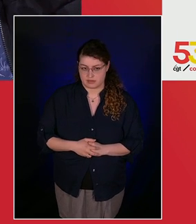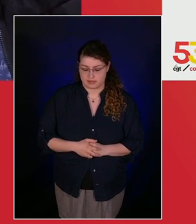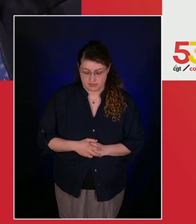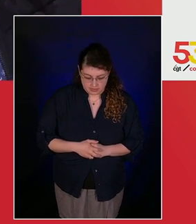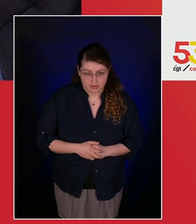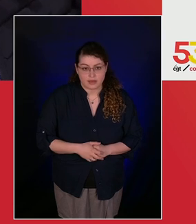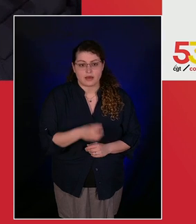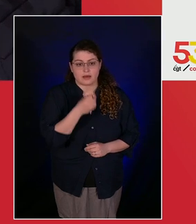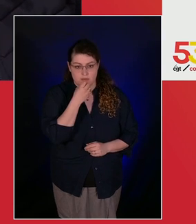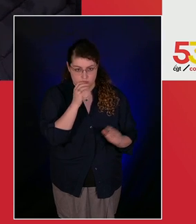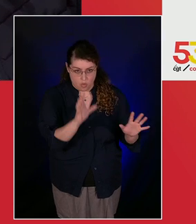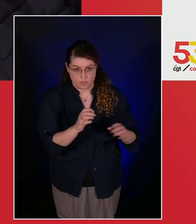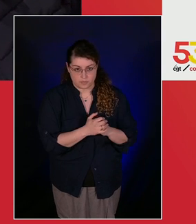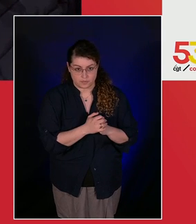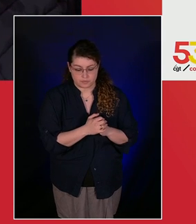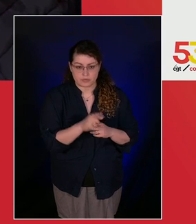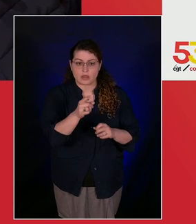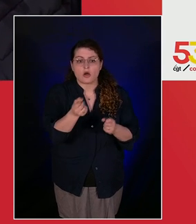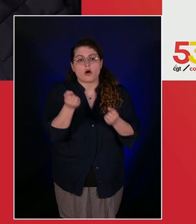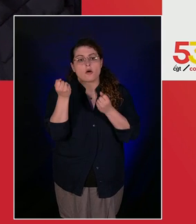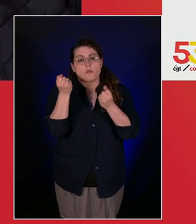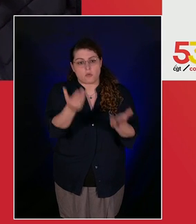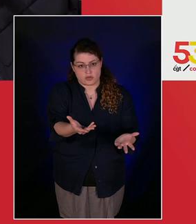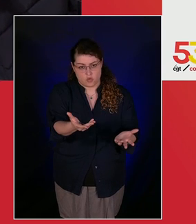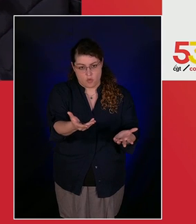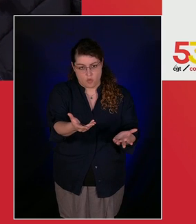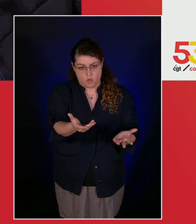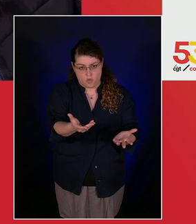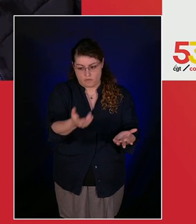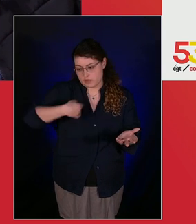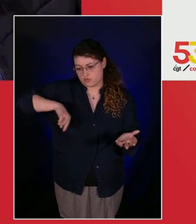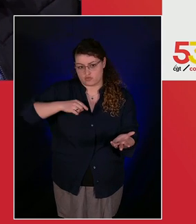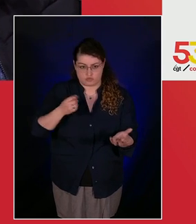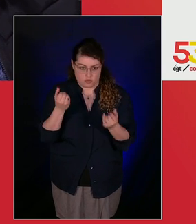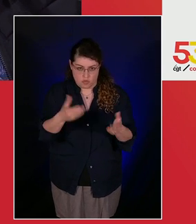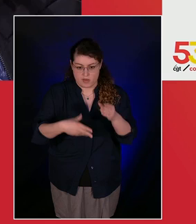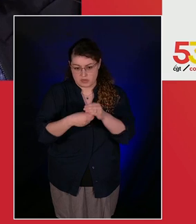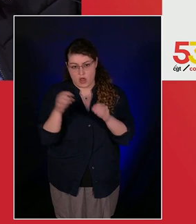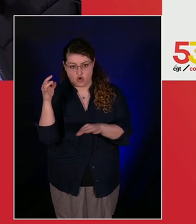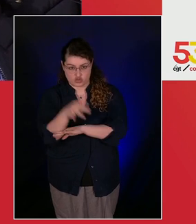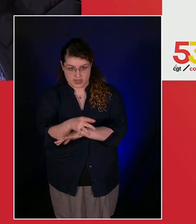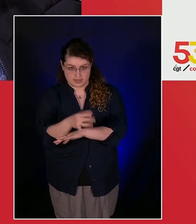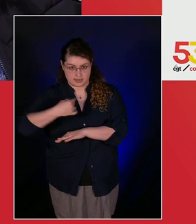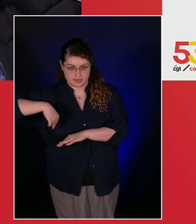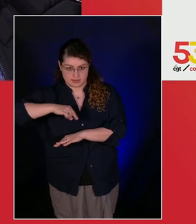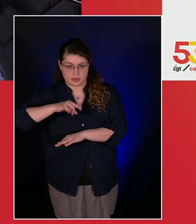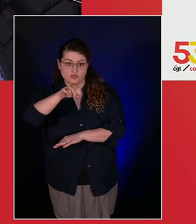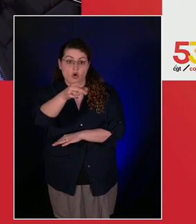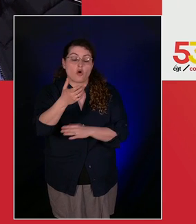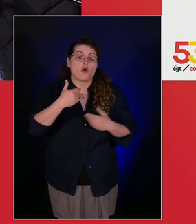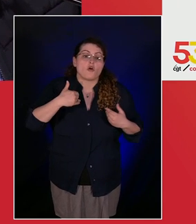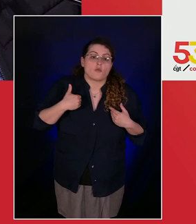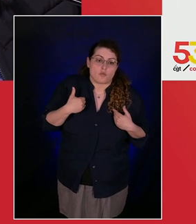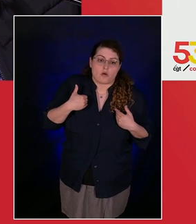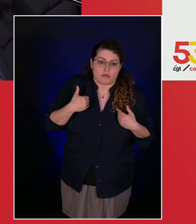ok donc la proposition propose de rejeter cet amendement donc je propose que le